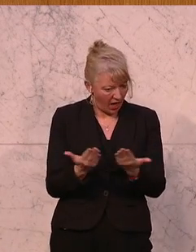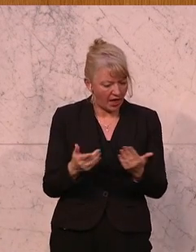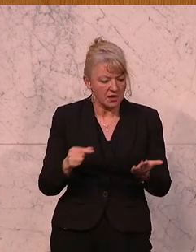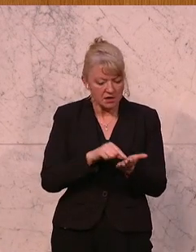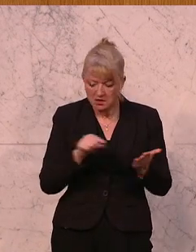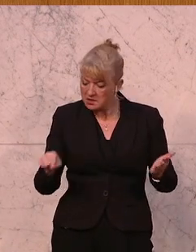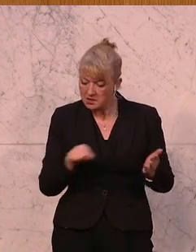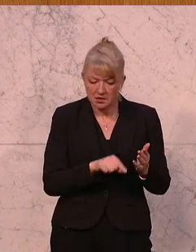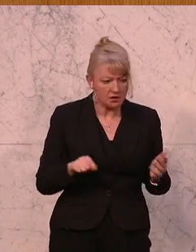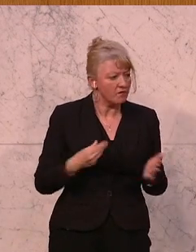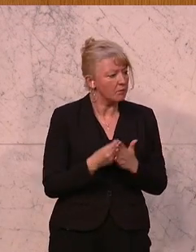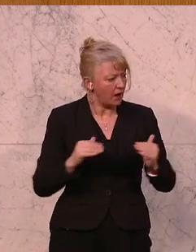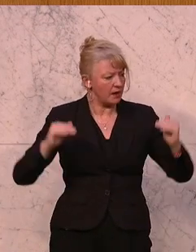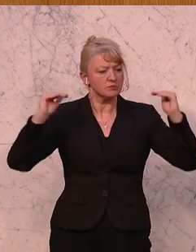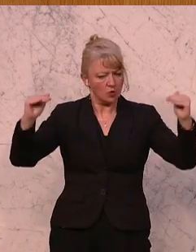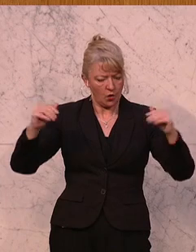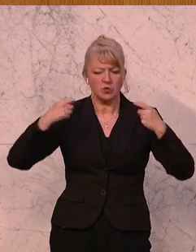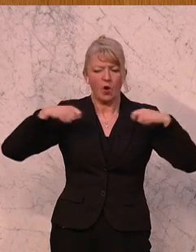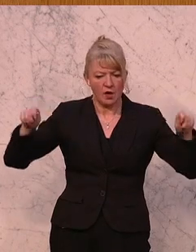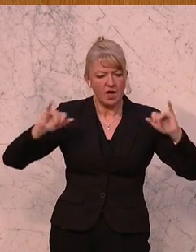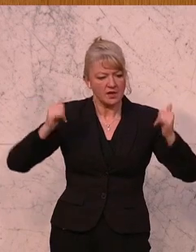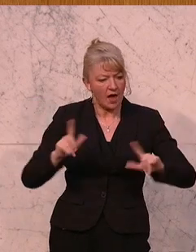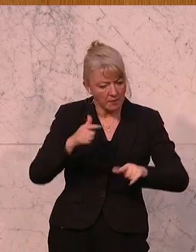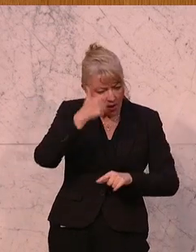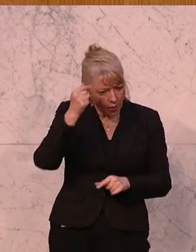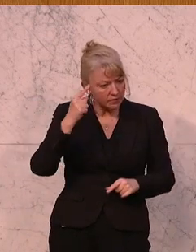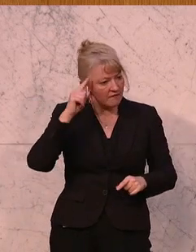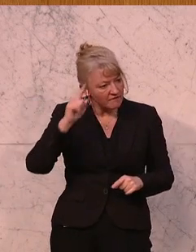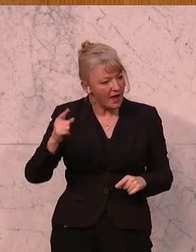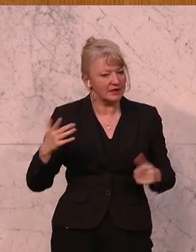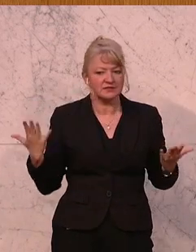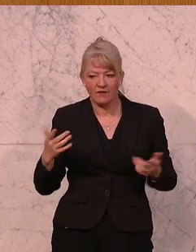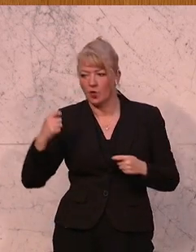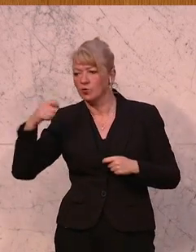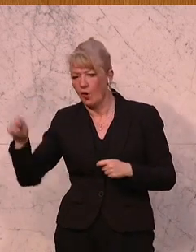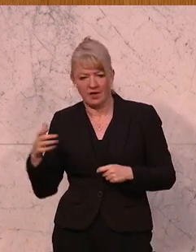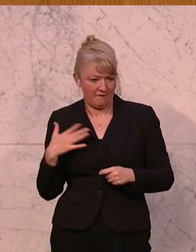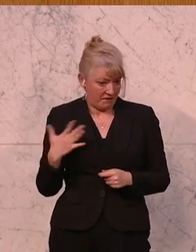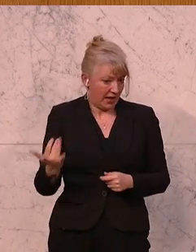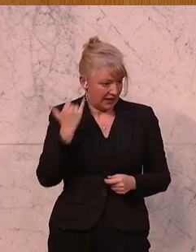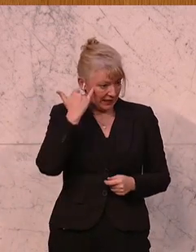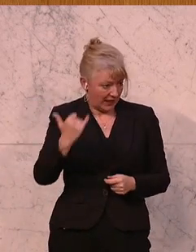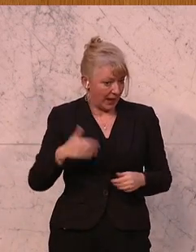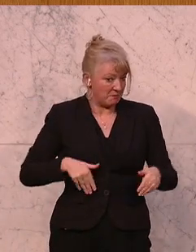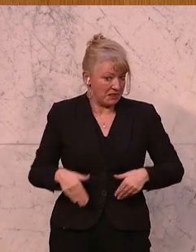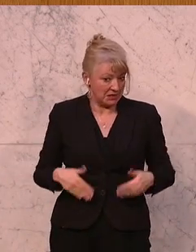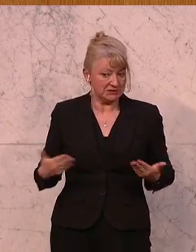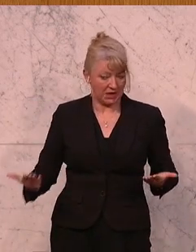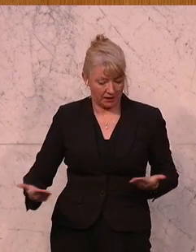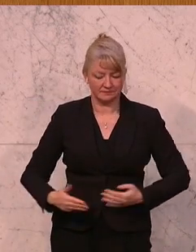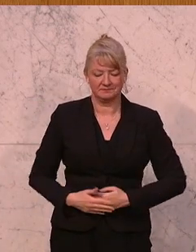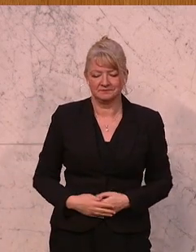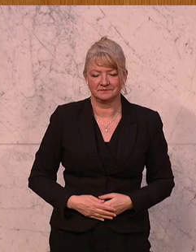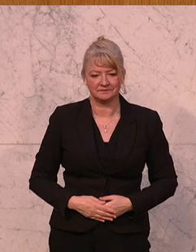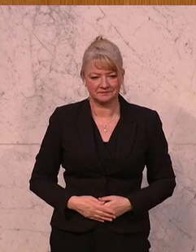die Preise bleiben weiter hoch, es bleibt weiter teuer, aber die Leute wissen dann zumindest, wo es teuer ist. Das war die Idee vom Herrn Minister. Und er sagt,